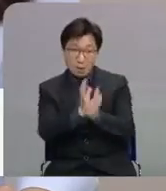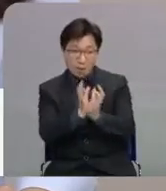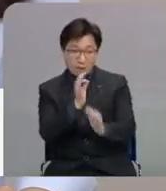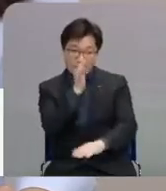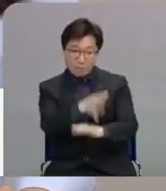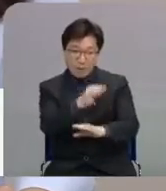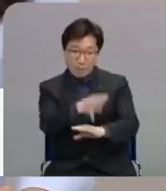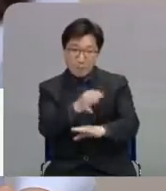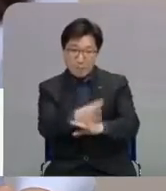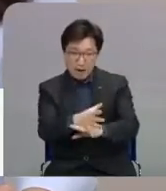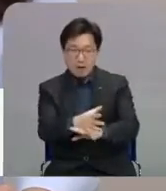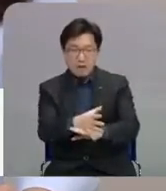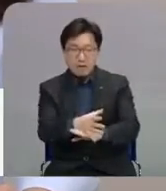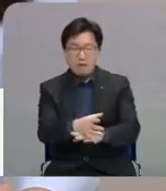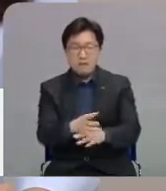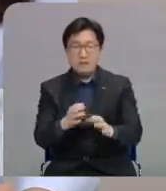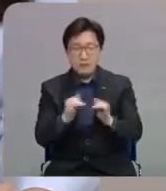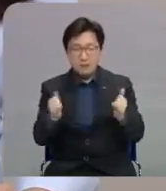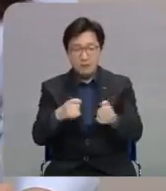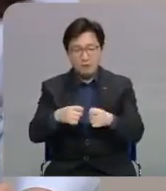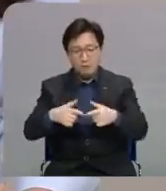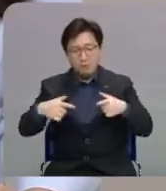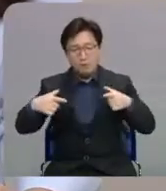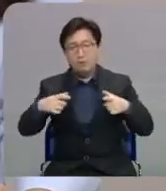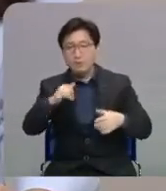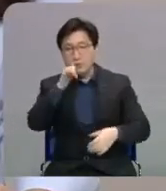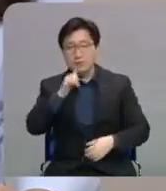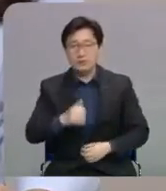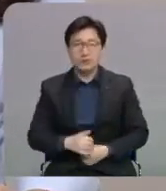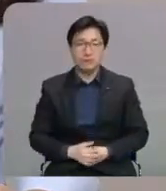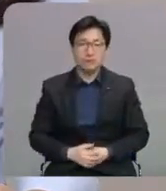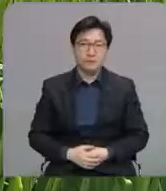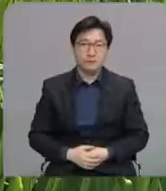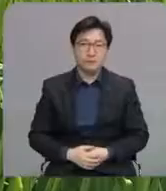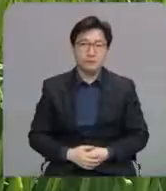움직임도 나타나고 있습니다 서 승 심 기자입니다